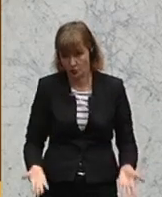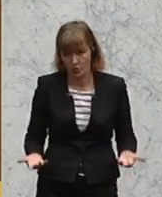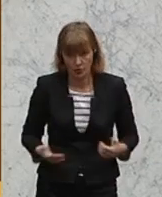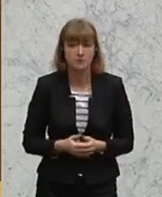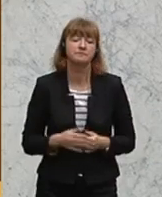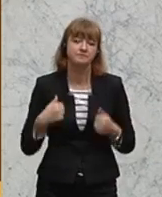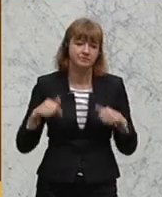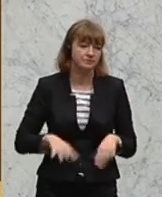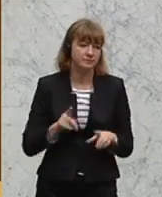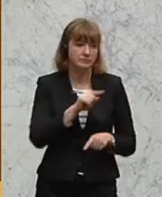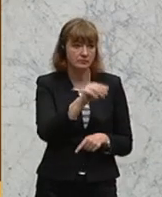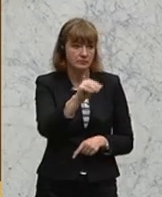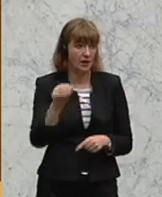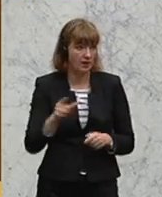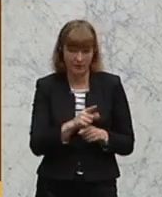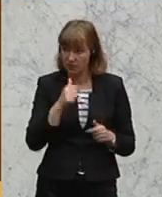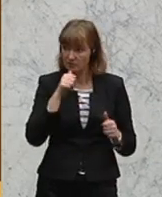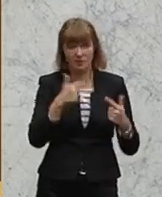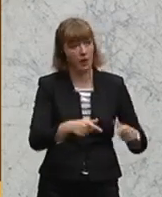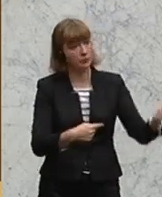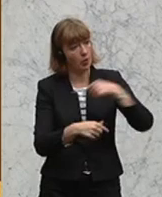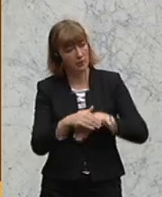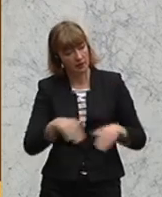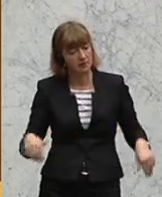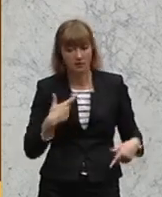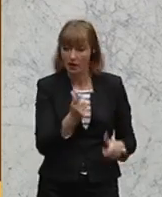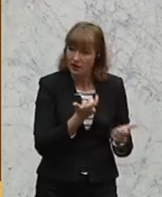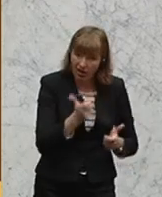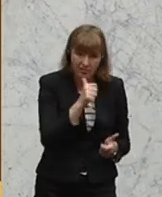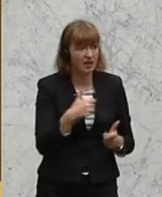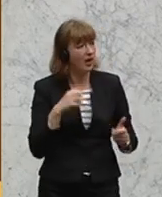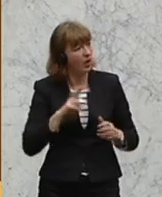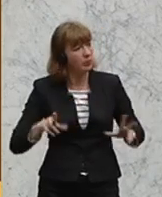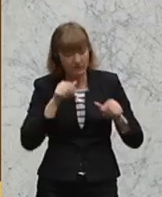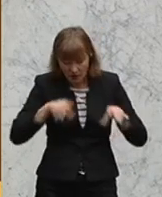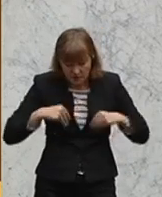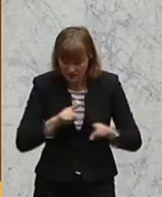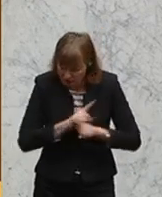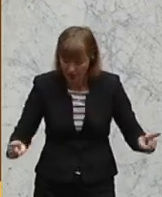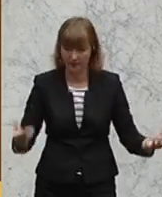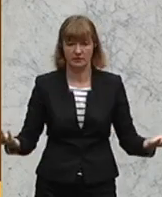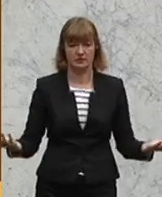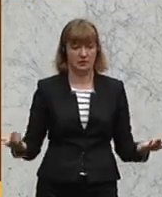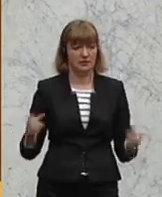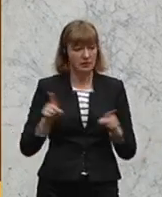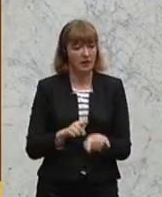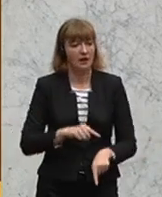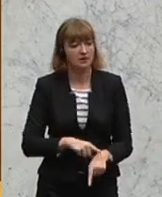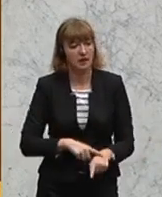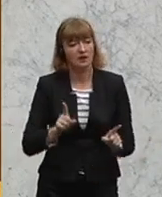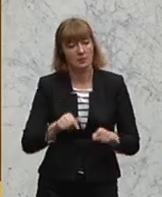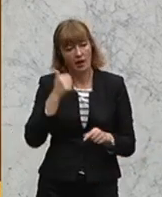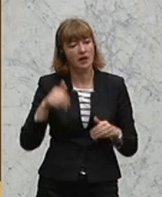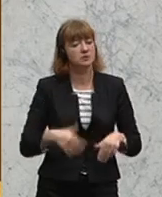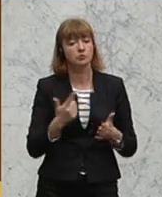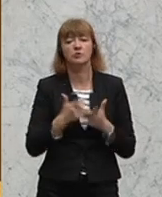Wir müssen all jenen sagen, die illegal über die Grenze kommen, das geht nicht, und das werden wir als Europäische Union nicht akzeptieren. Gleichzeitig heißt das